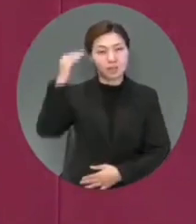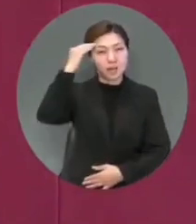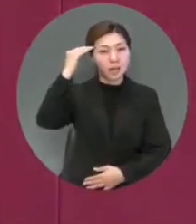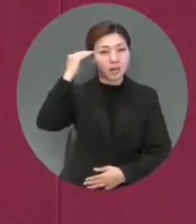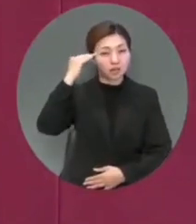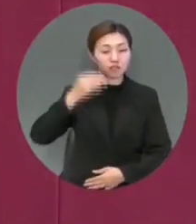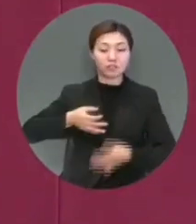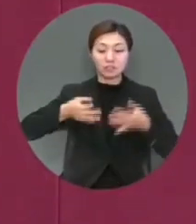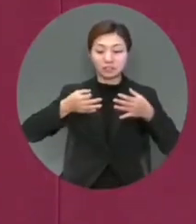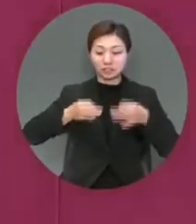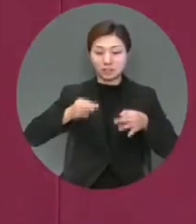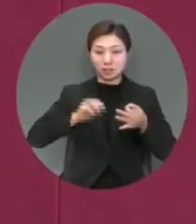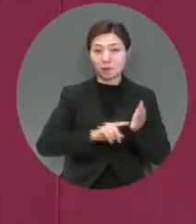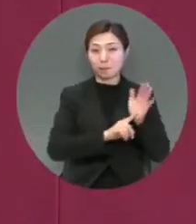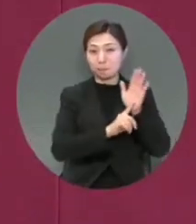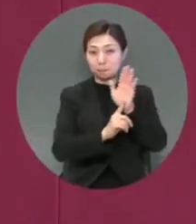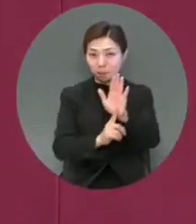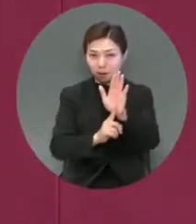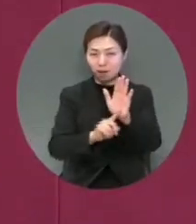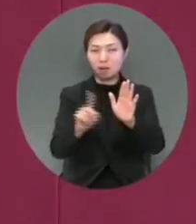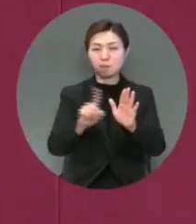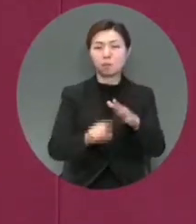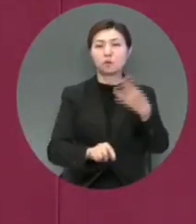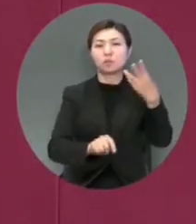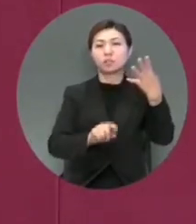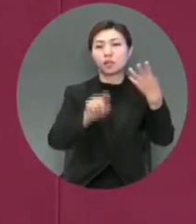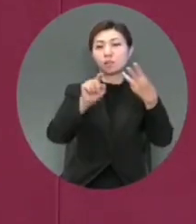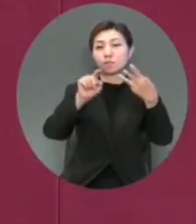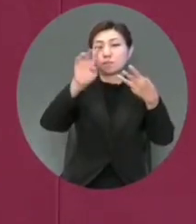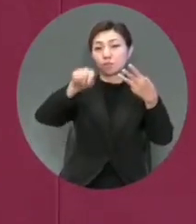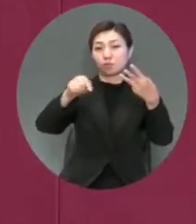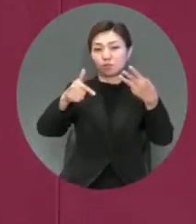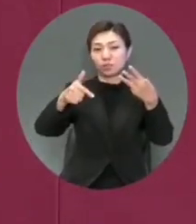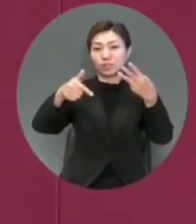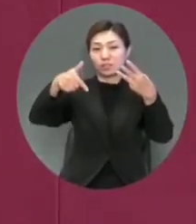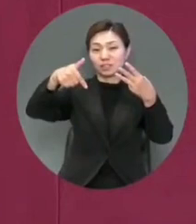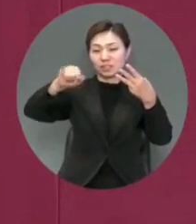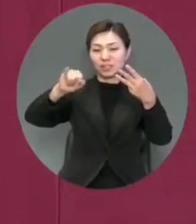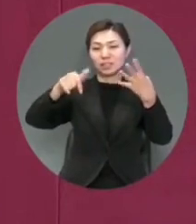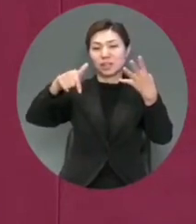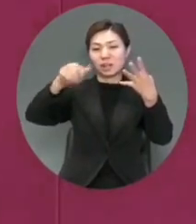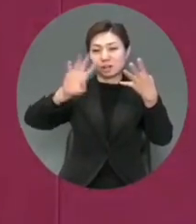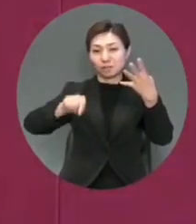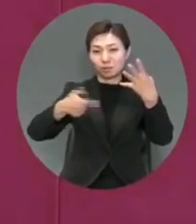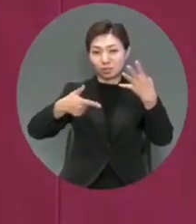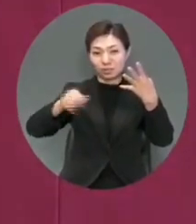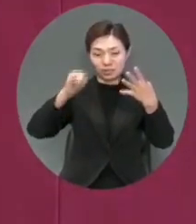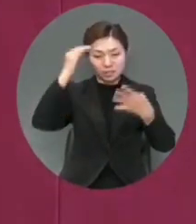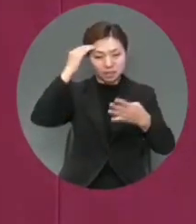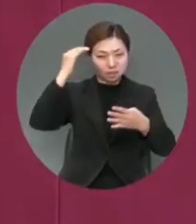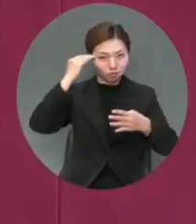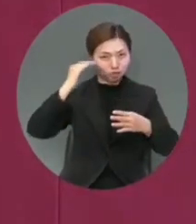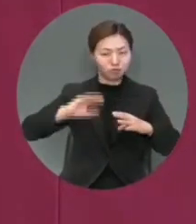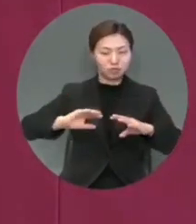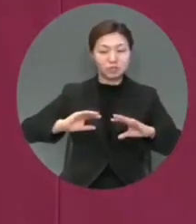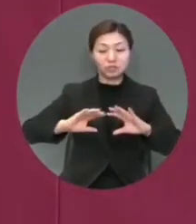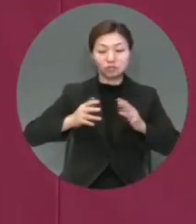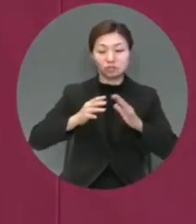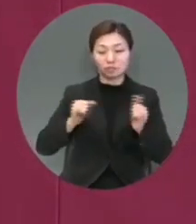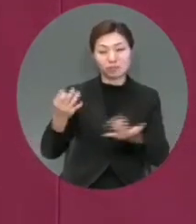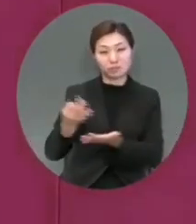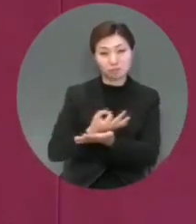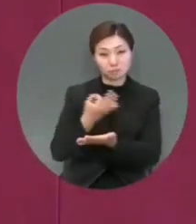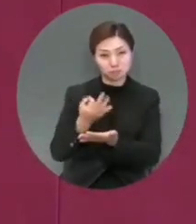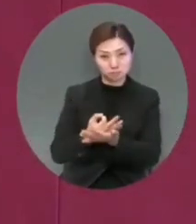3, 4분기 GDP 성장률 지표를 보면 우리 경제는 작년 말과